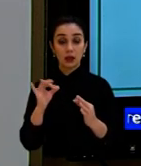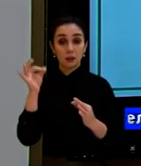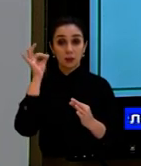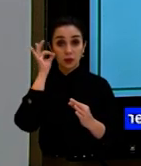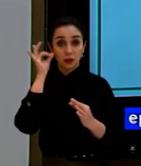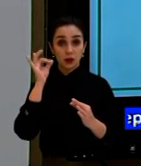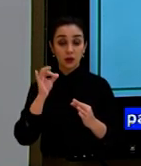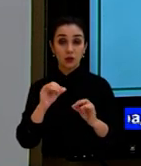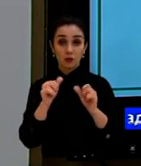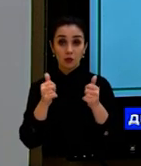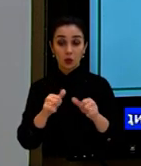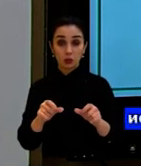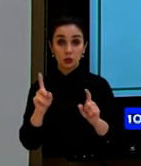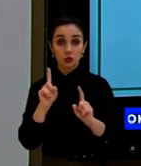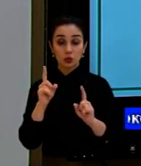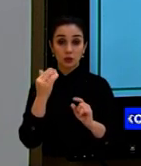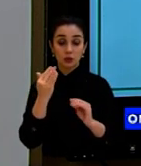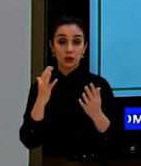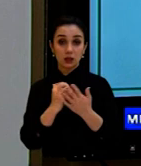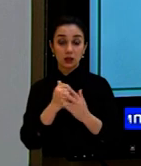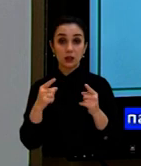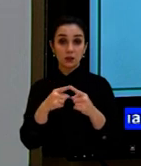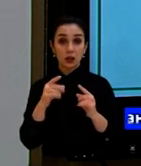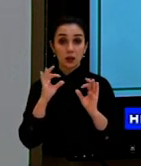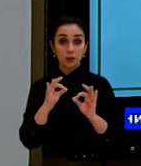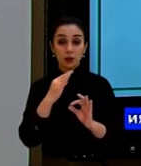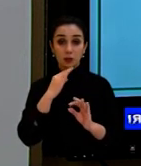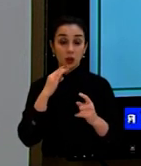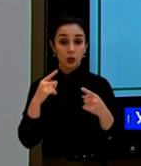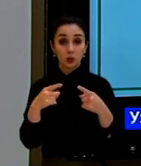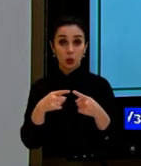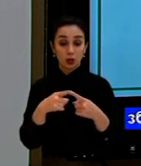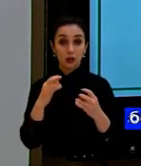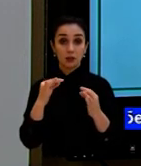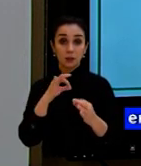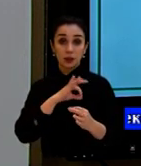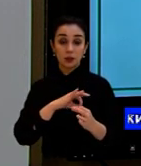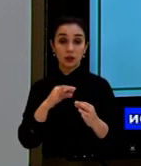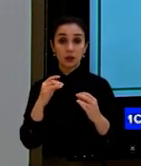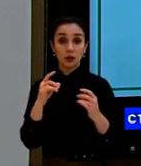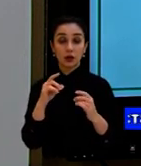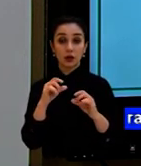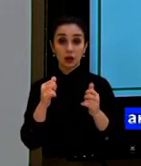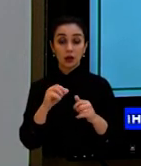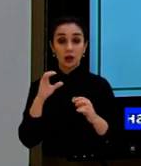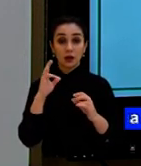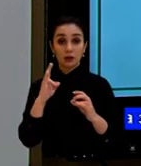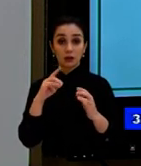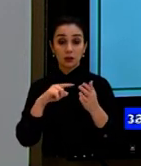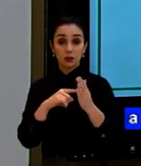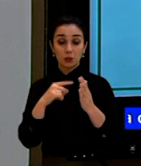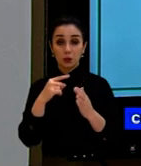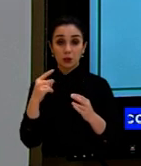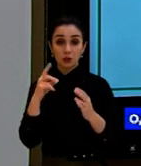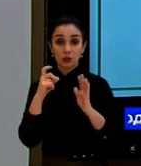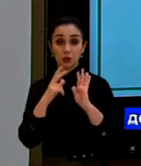Напоминаю формулу. Чтобы найти угол правильных многоугольников, применяем формулу n-2, умноженное